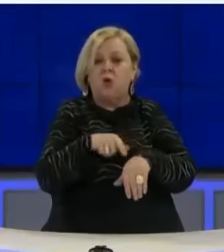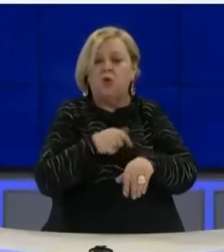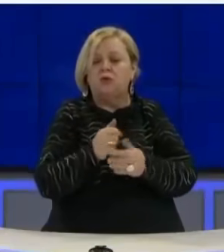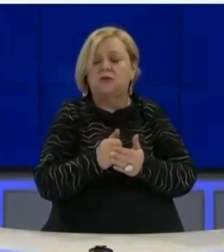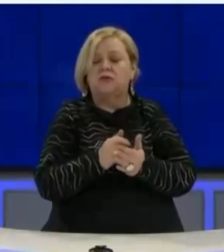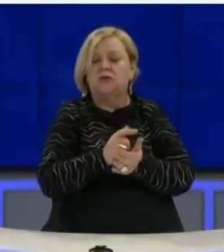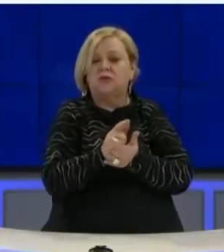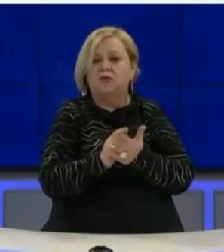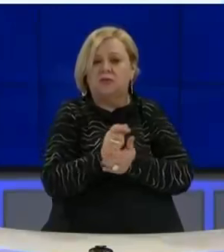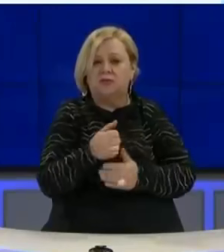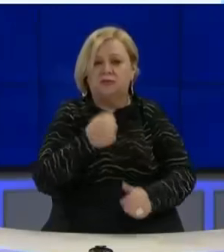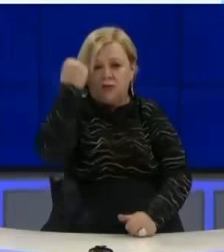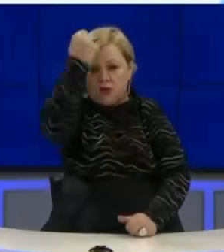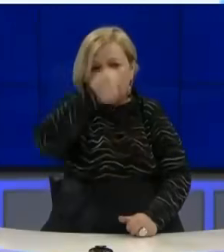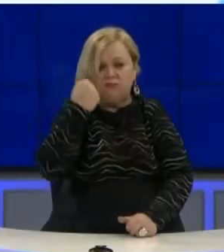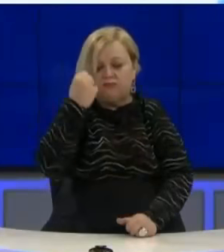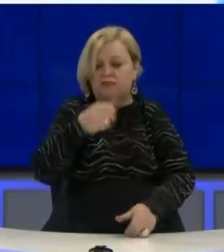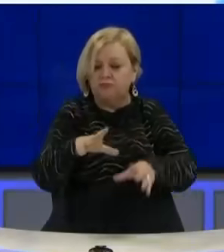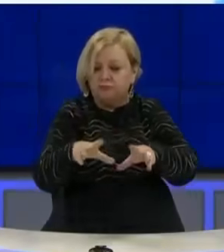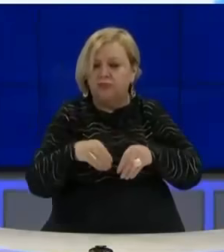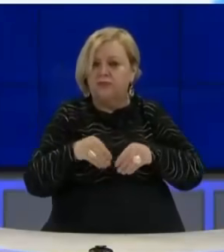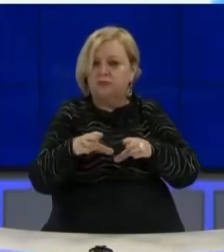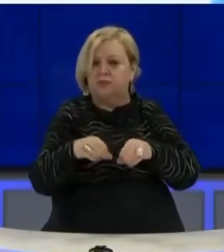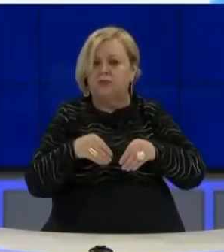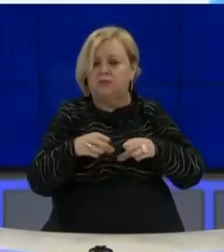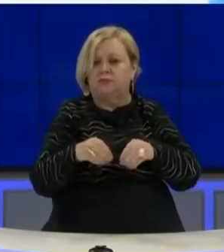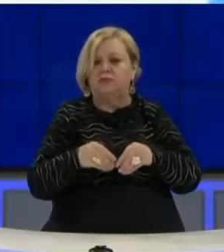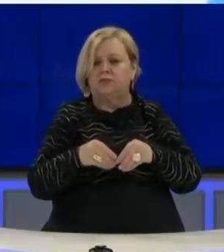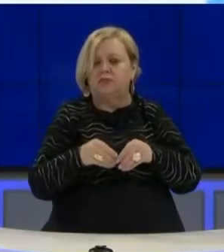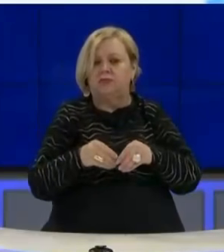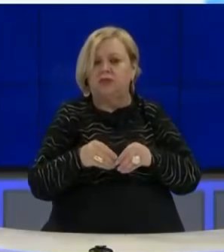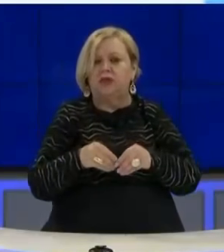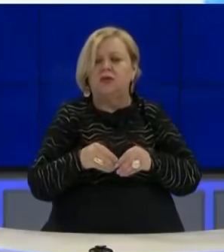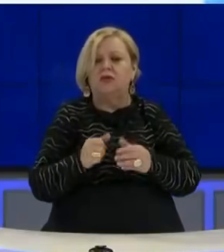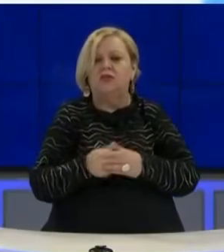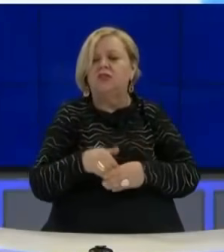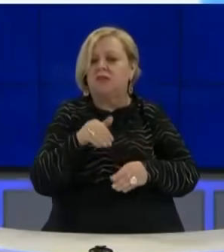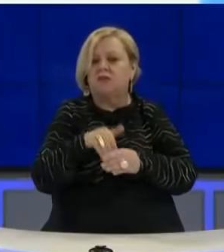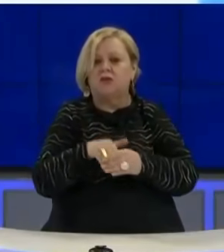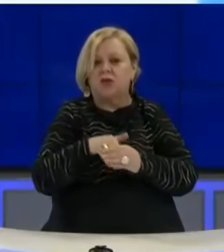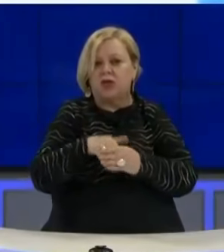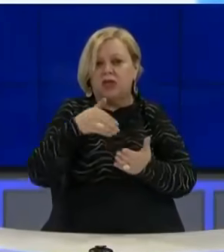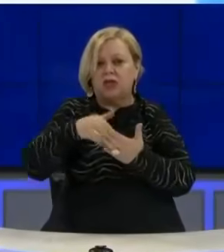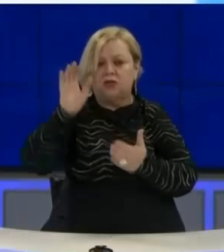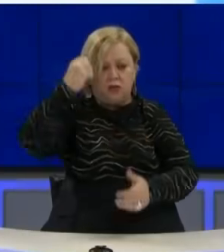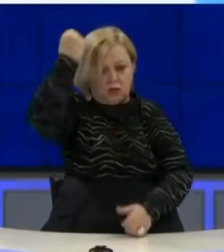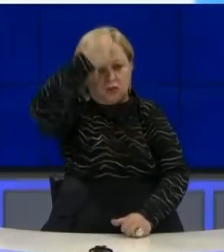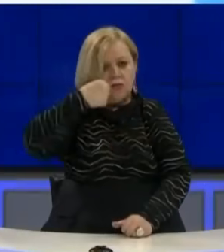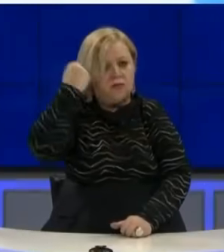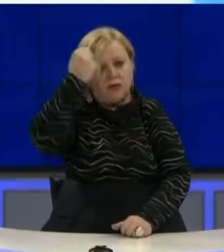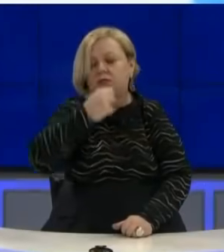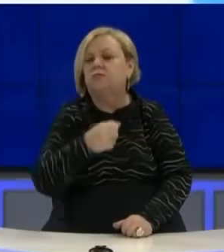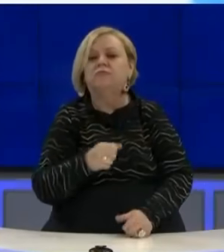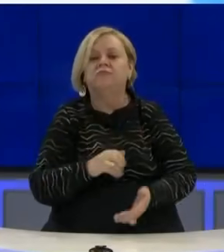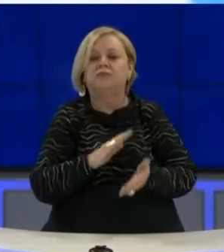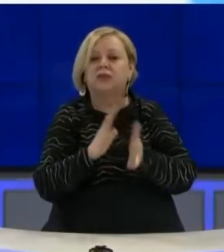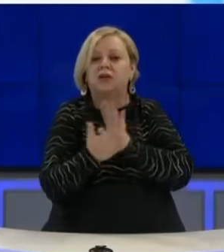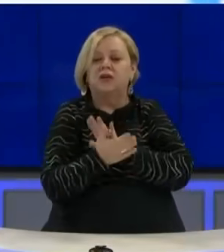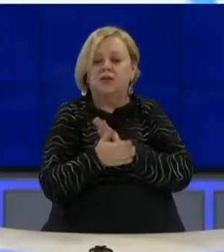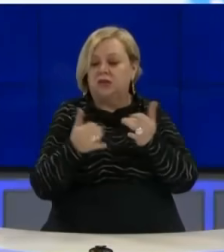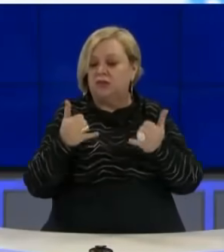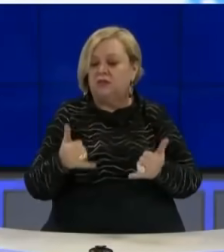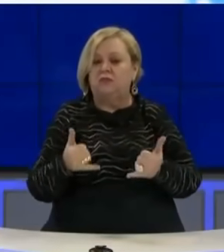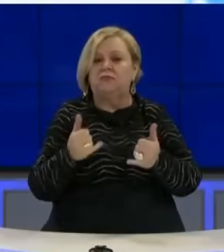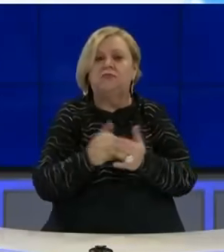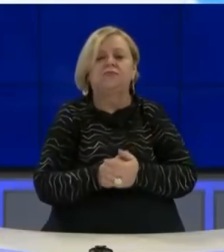me 10 mijëra aplikacione për të regjistruar pra si votues jashtë Kosovës. Sipas dhënësit të Komisionit Qendror të Zgjedhjeve, deri më tani